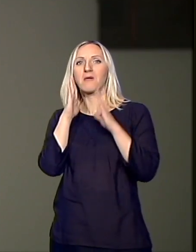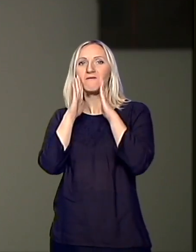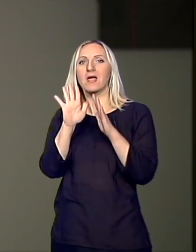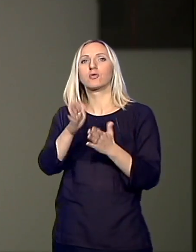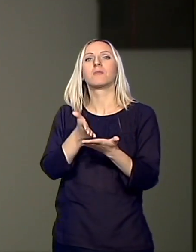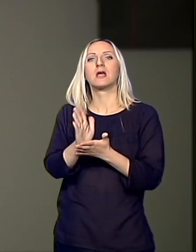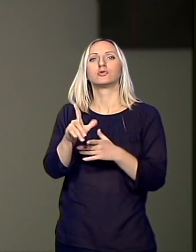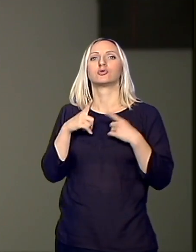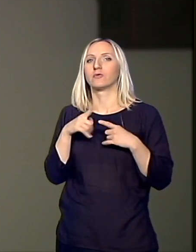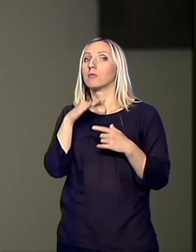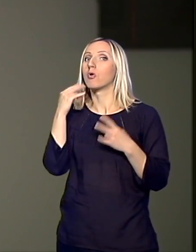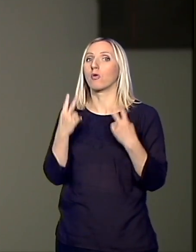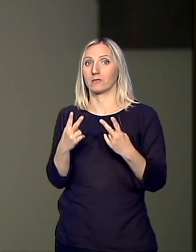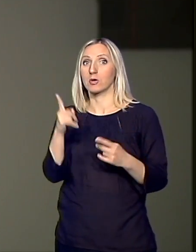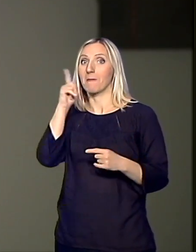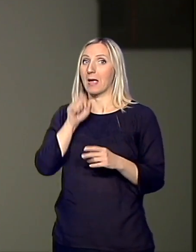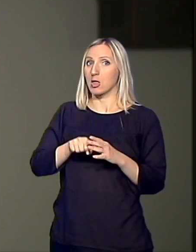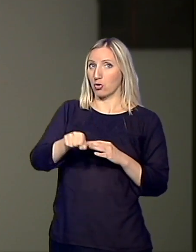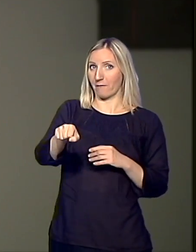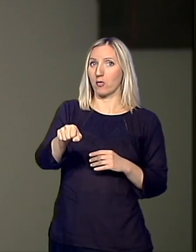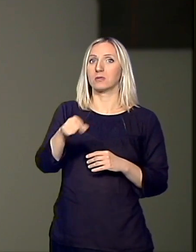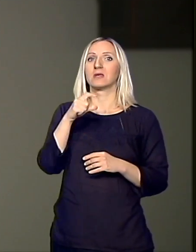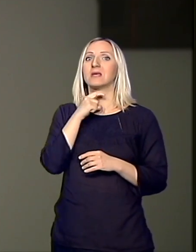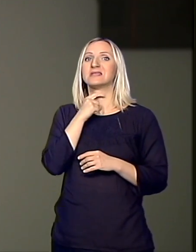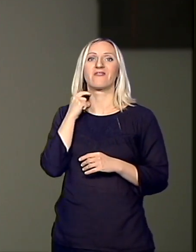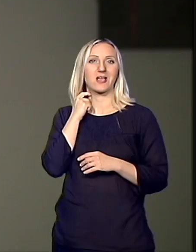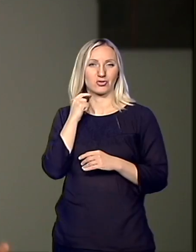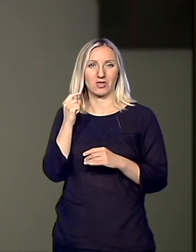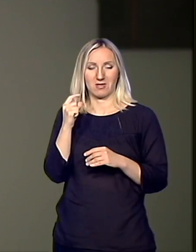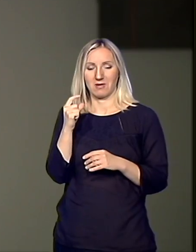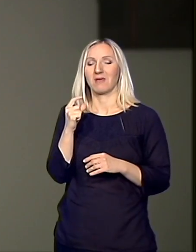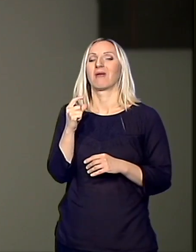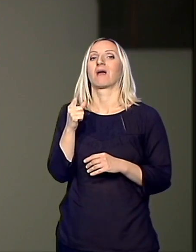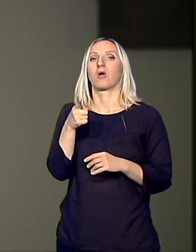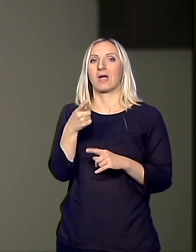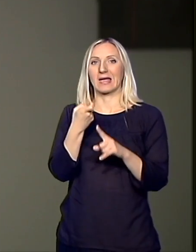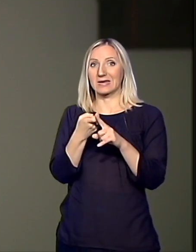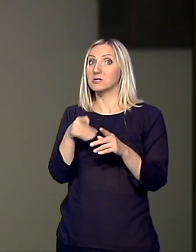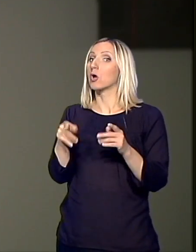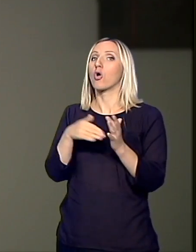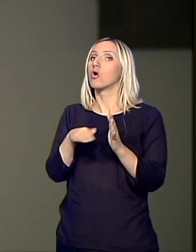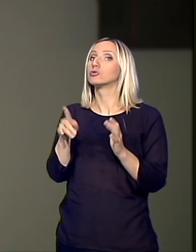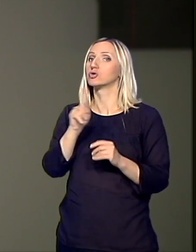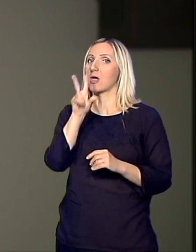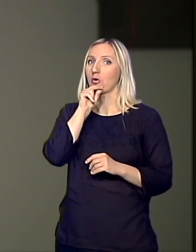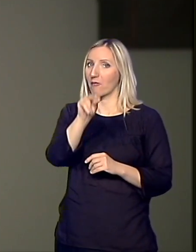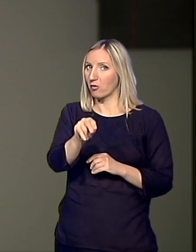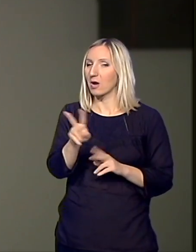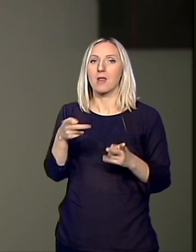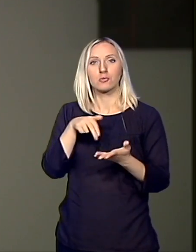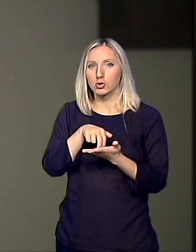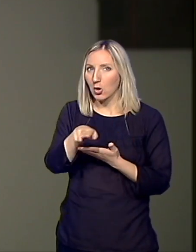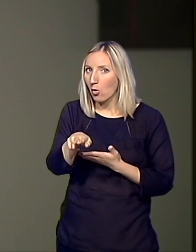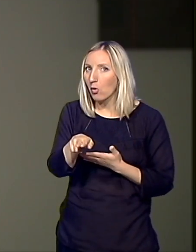života mnogo znači. Majka dovodi sveštenika koji Kristiju, koji još uvek ne govori, koji ne može da